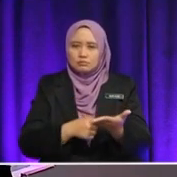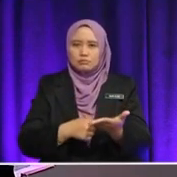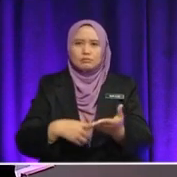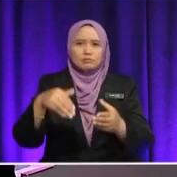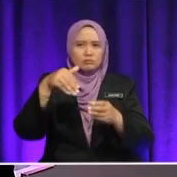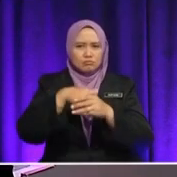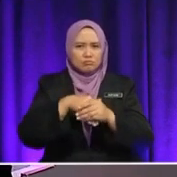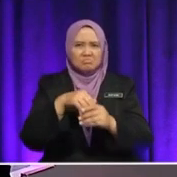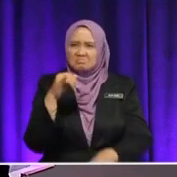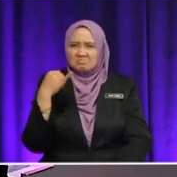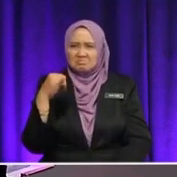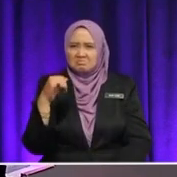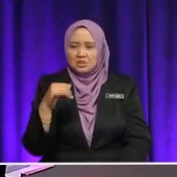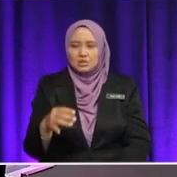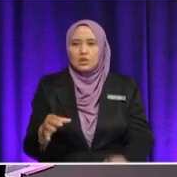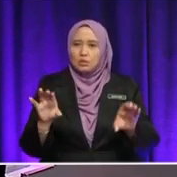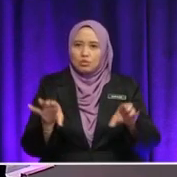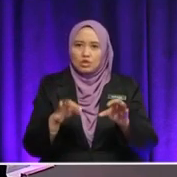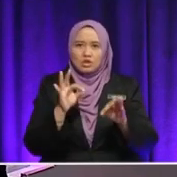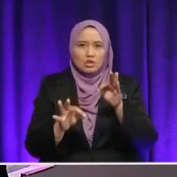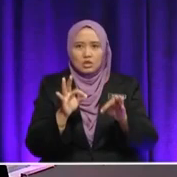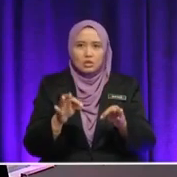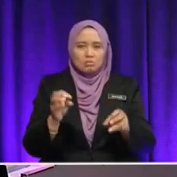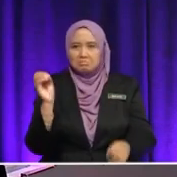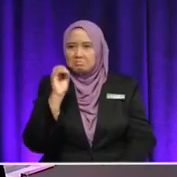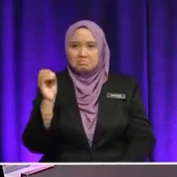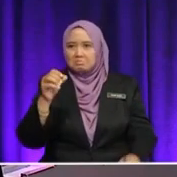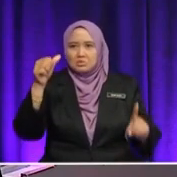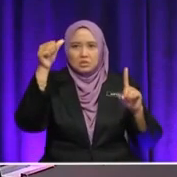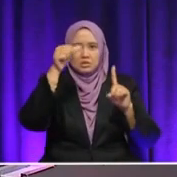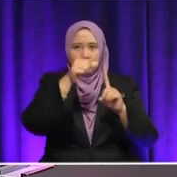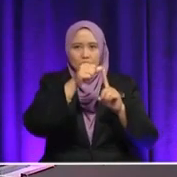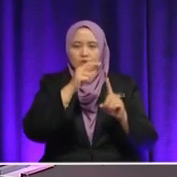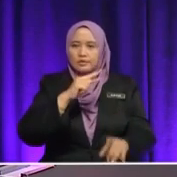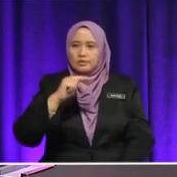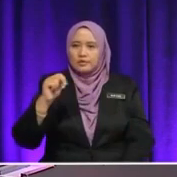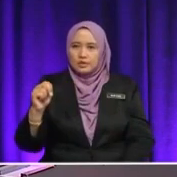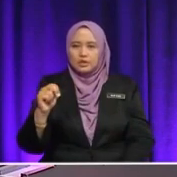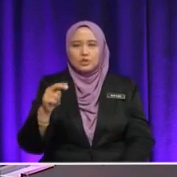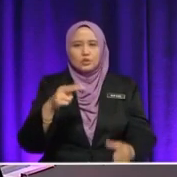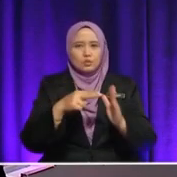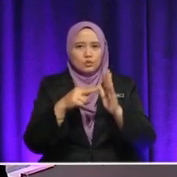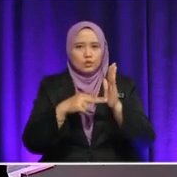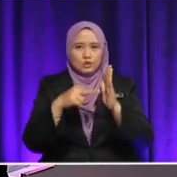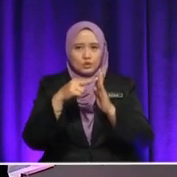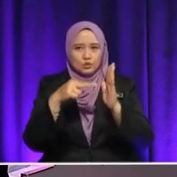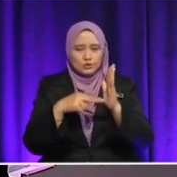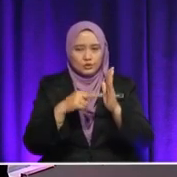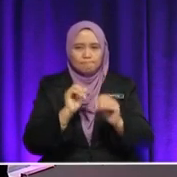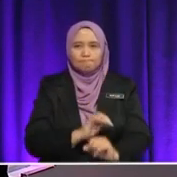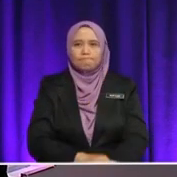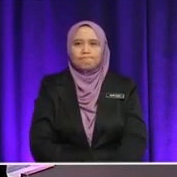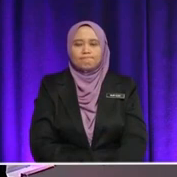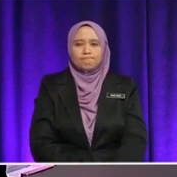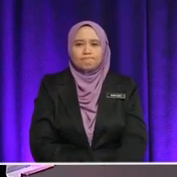undang-undang Oh dan rahan undang-undang ini dimaksudkan dengan atap pilihan gaya oke oke